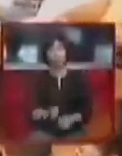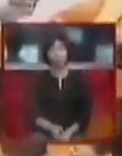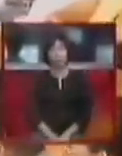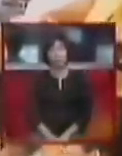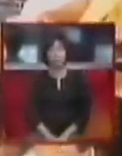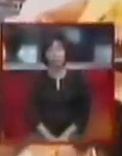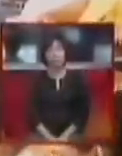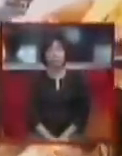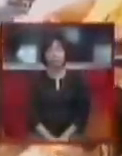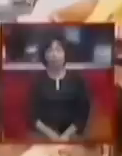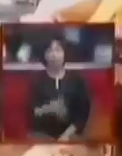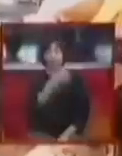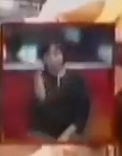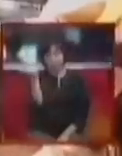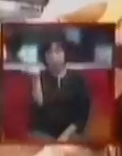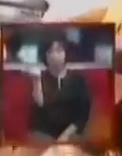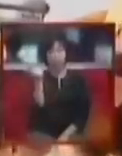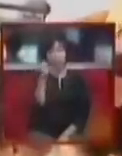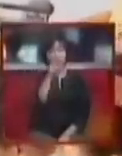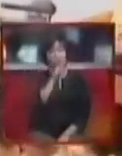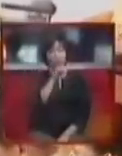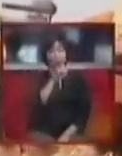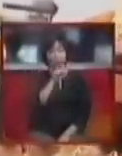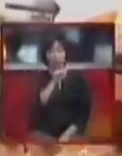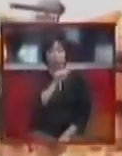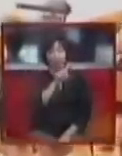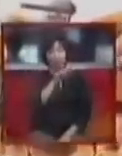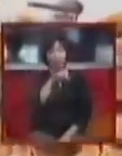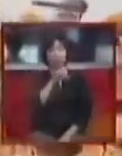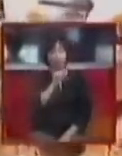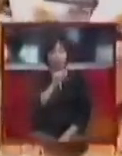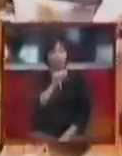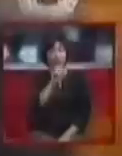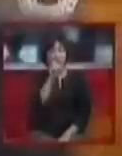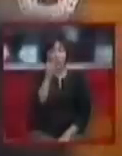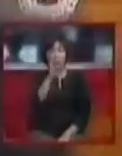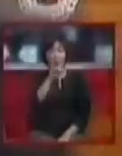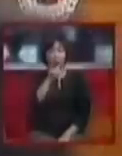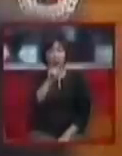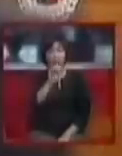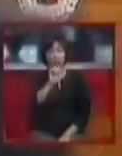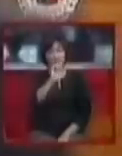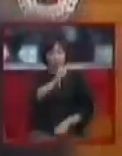At Lagindingan Airport sa Misamis Oriental.